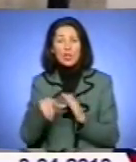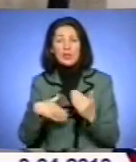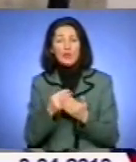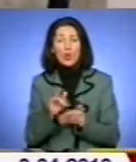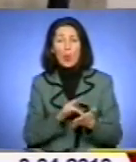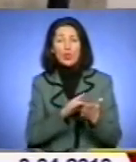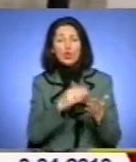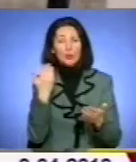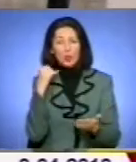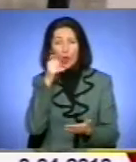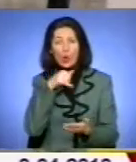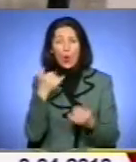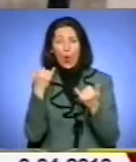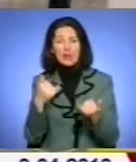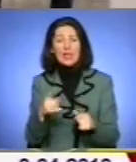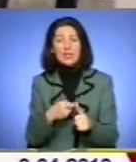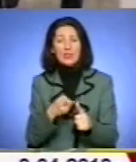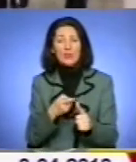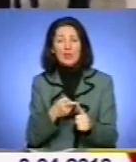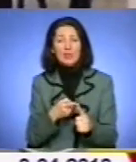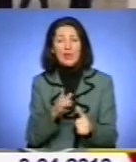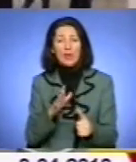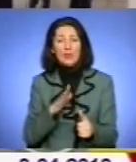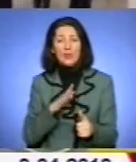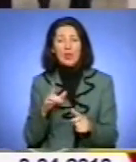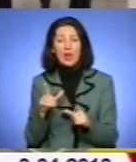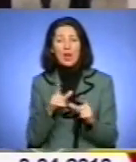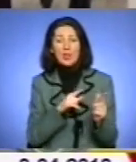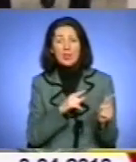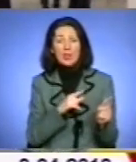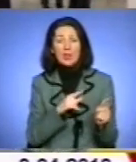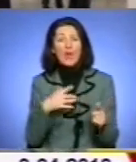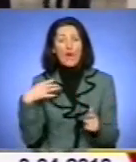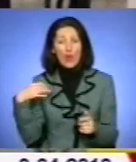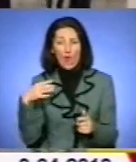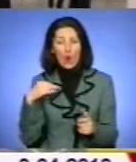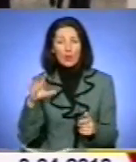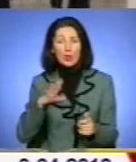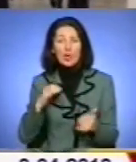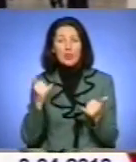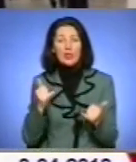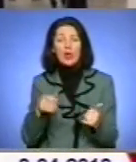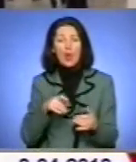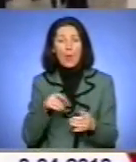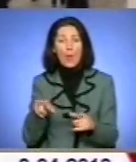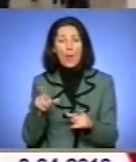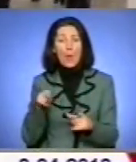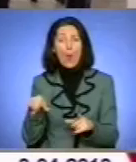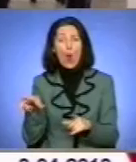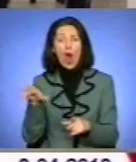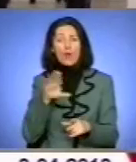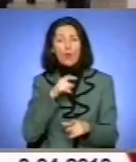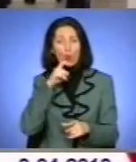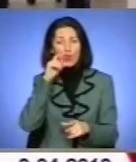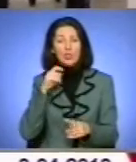року. Вона тепер називається, вона була в просторах, шарж в просторах Львова, тепер в просторах України. Це